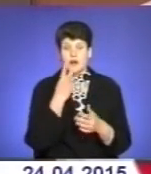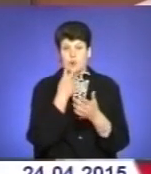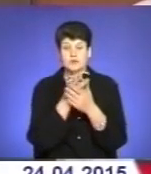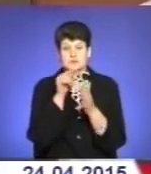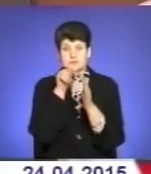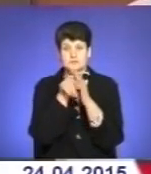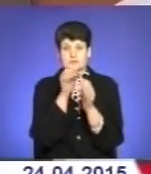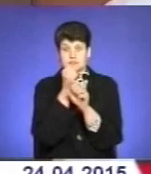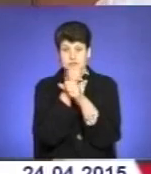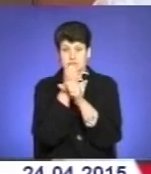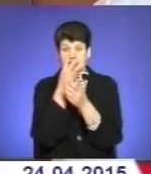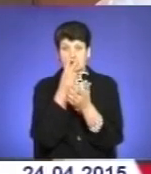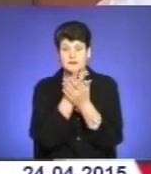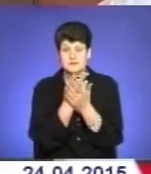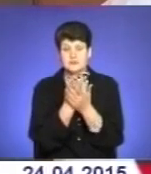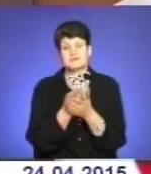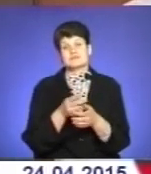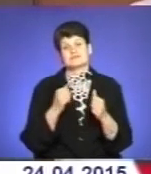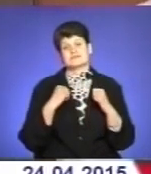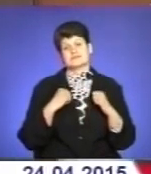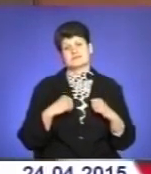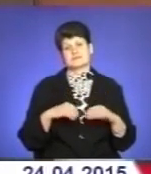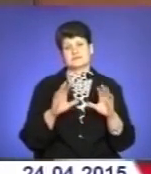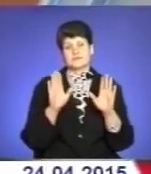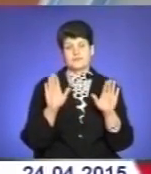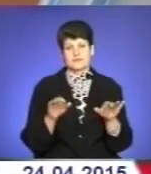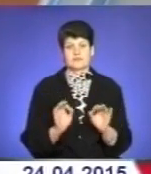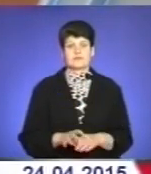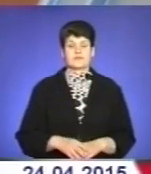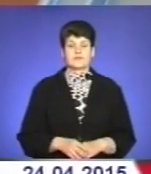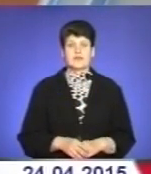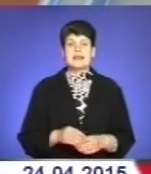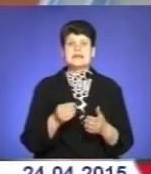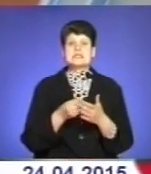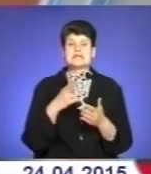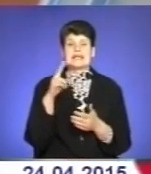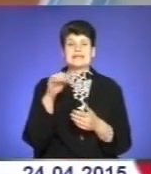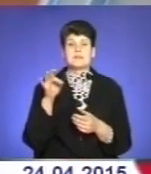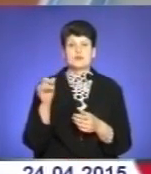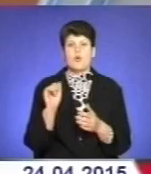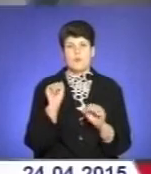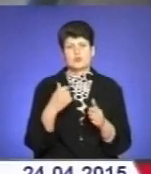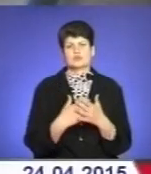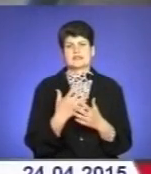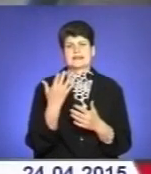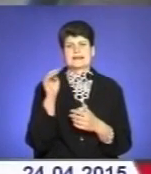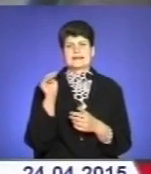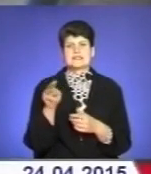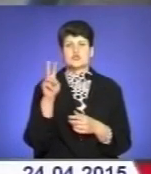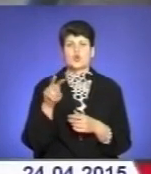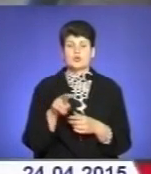елементу дерматоскоп, бачиш, що абсолютно спокійний елемент. Ціна дерматоскопа може сягати кількох тисяч доларів, тому